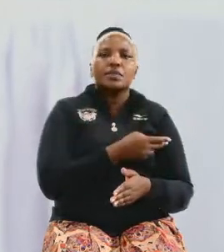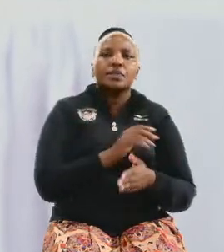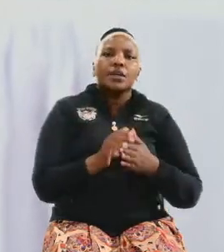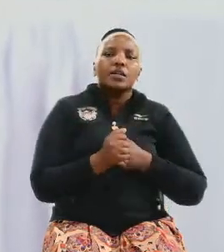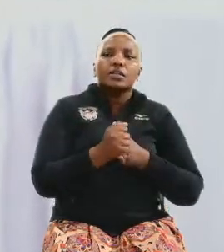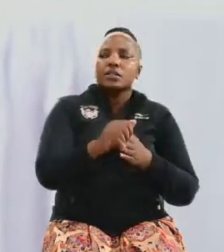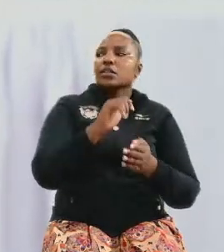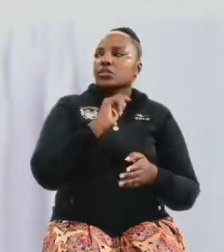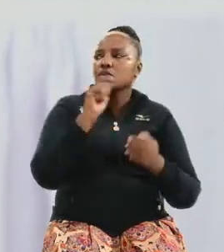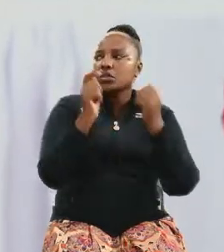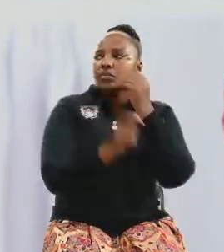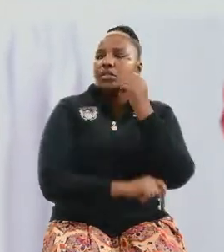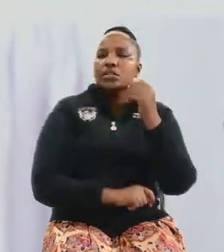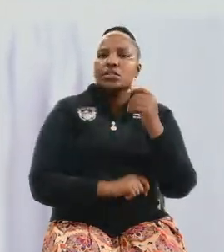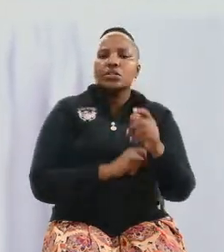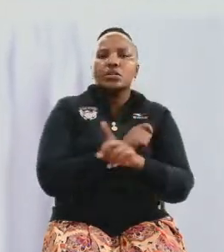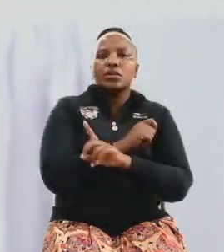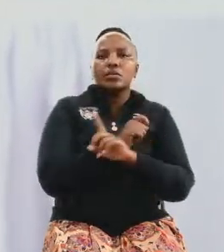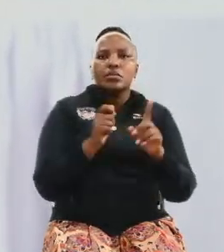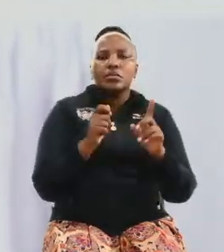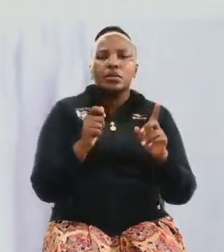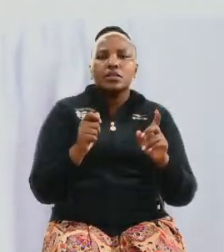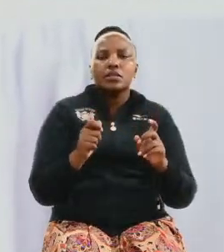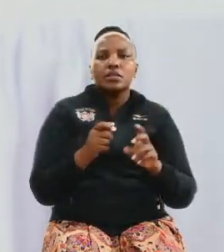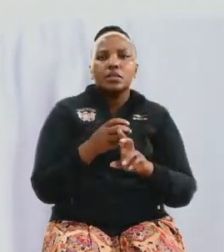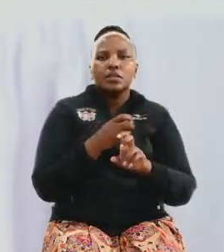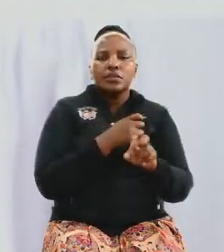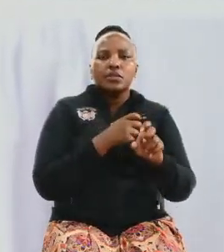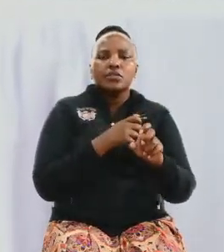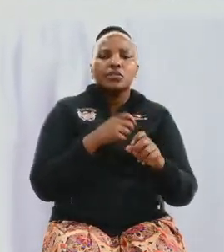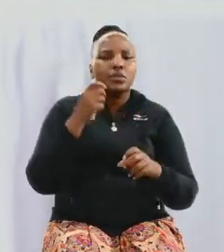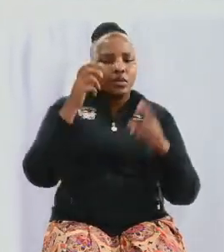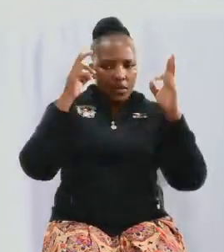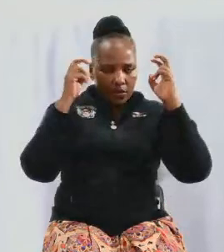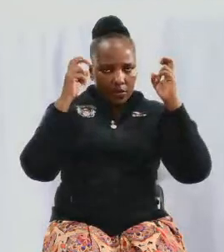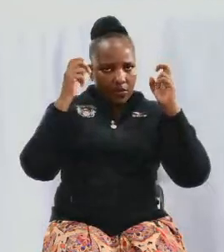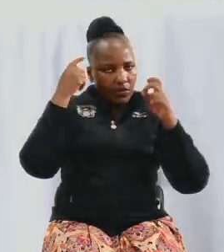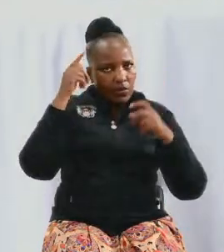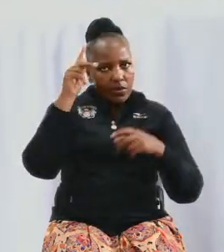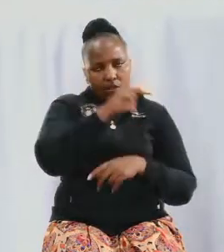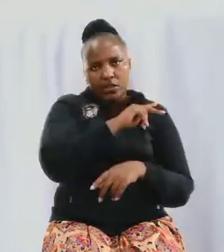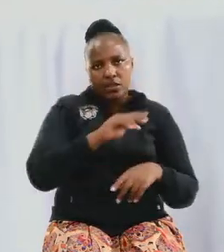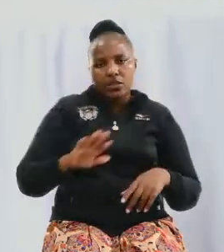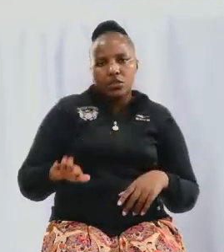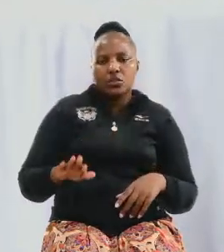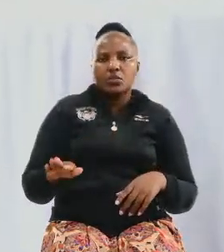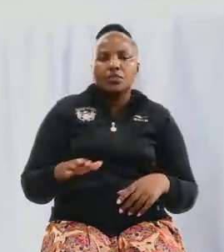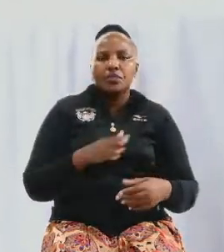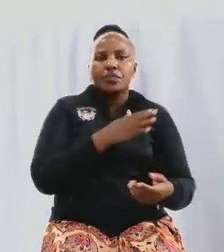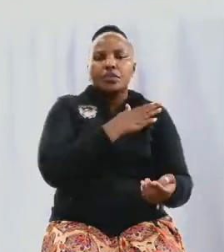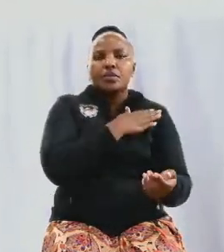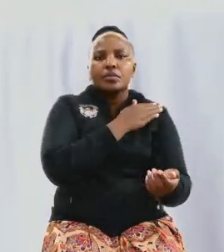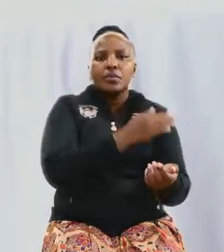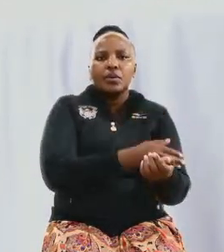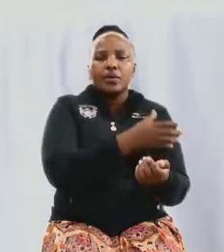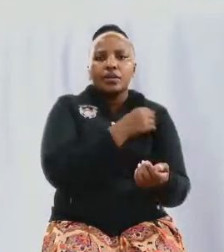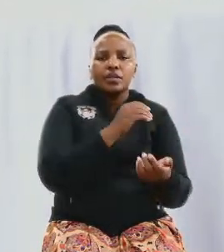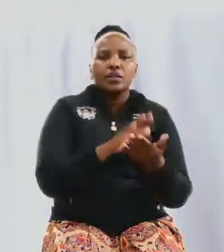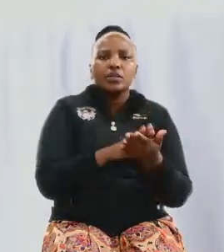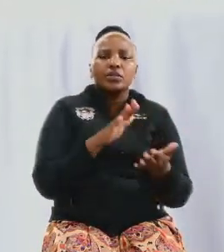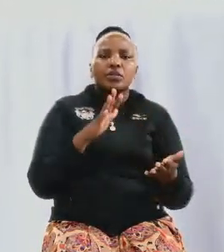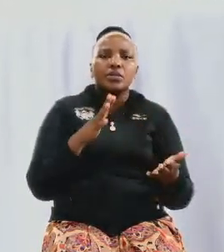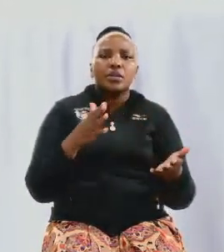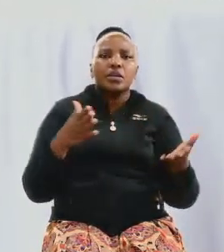waliotukosea. Tusitie majaribuni, lakini utuokoe na yule mwovu, kwa kuwa ufalme ni wako na